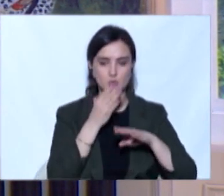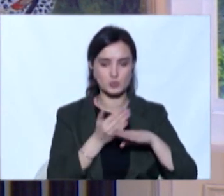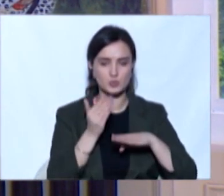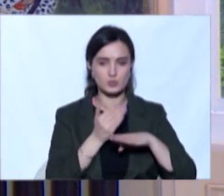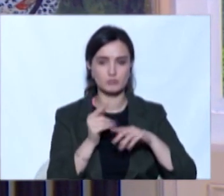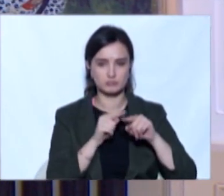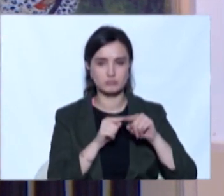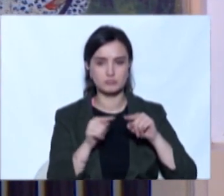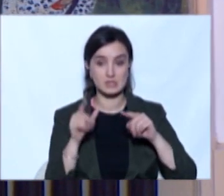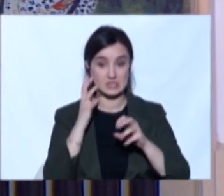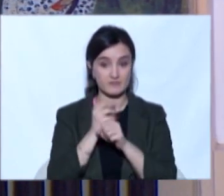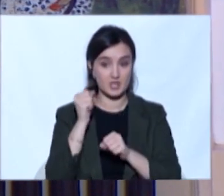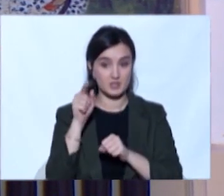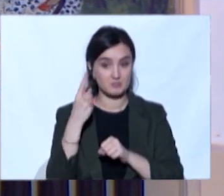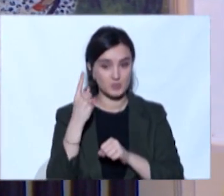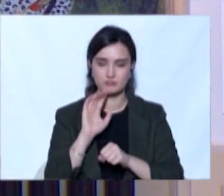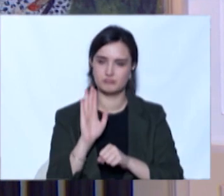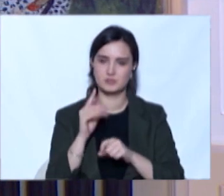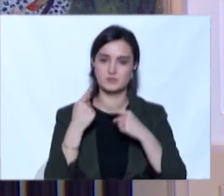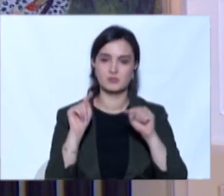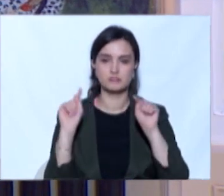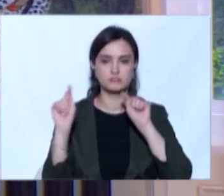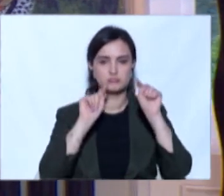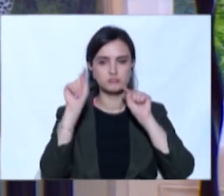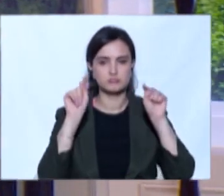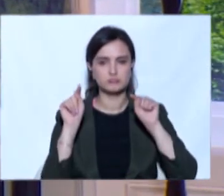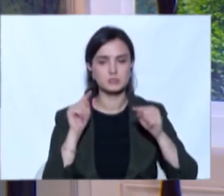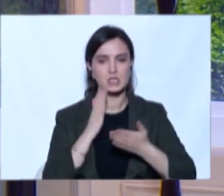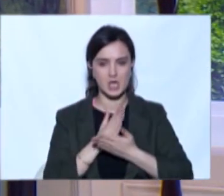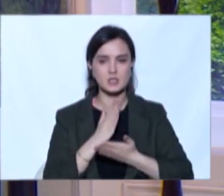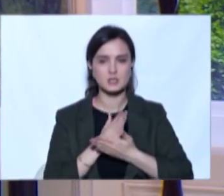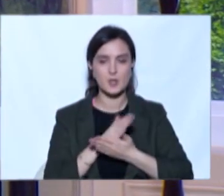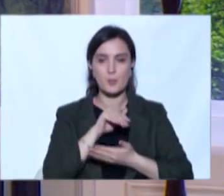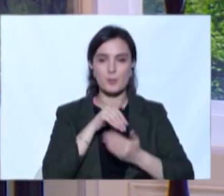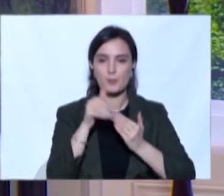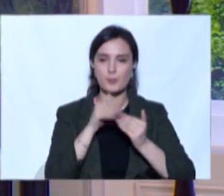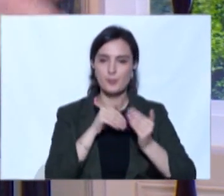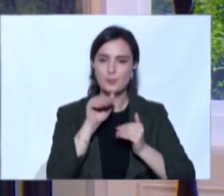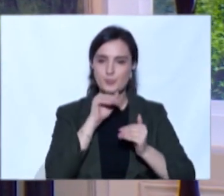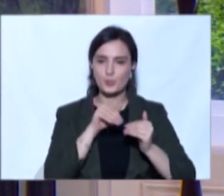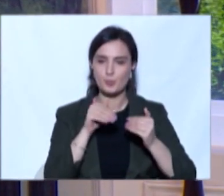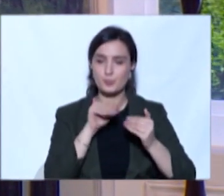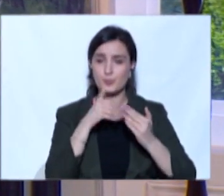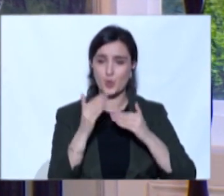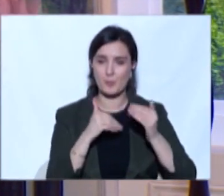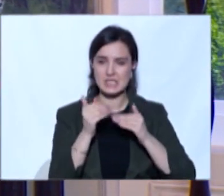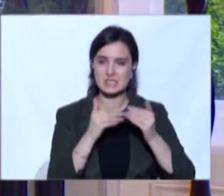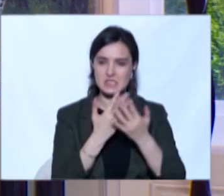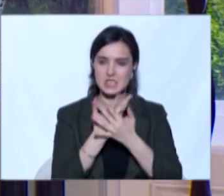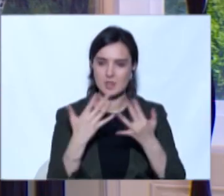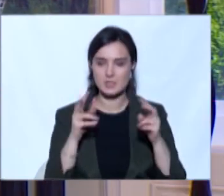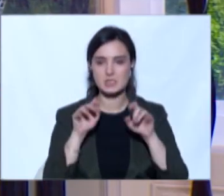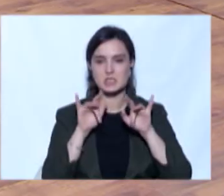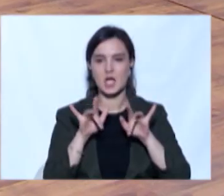ხო, იმიტომ რომ მხოლოდ სვანეთში ზოგადად ყველგან არის რაღაცა პროფესიები, რაღაცა საქმიანობები, რომელიც ქრება